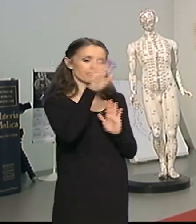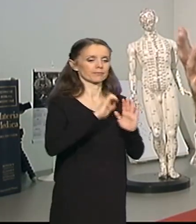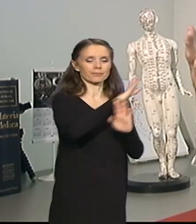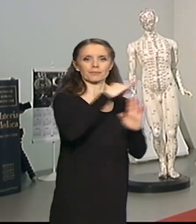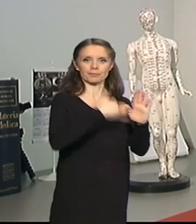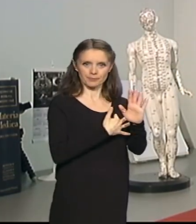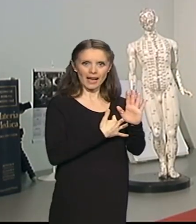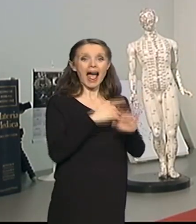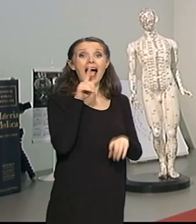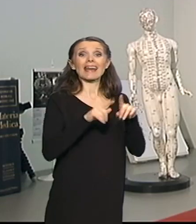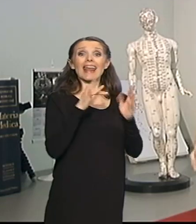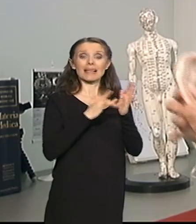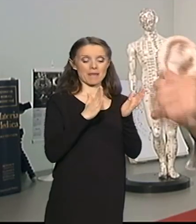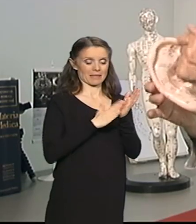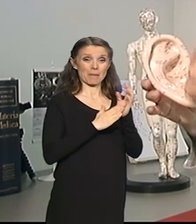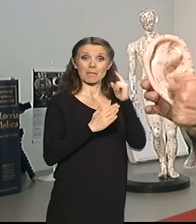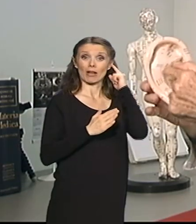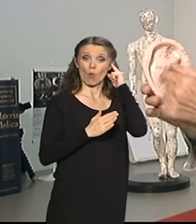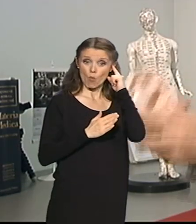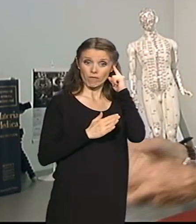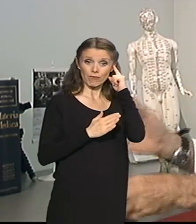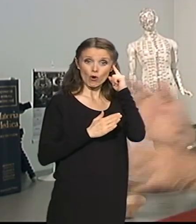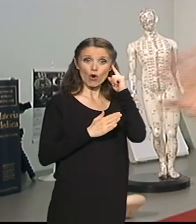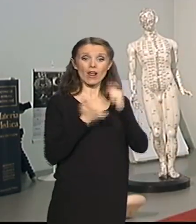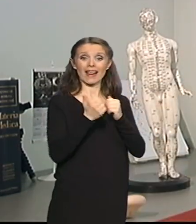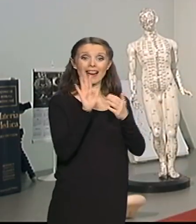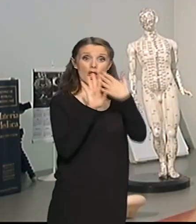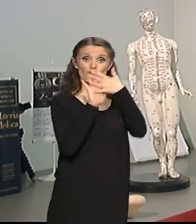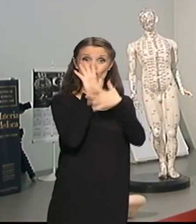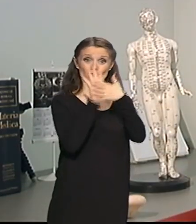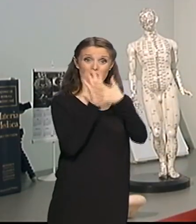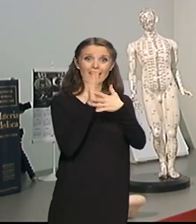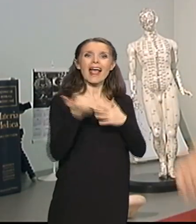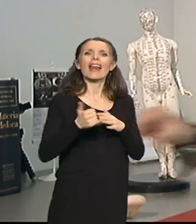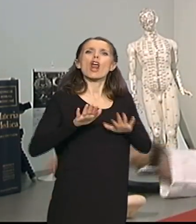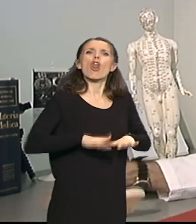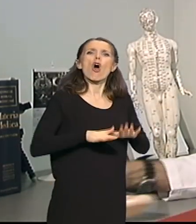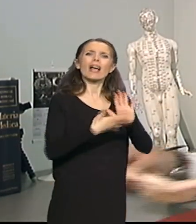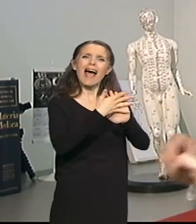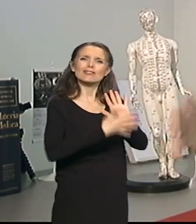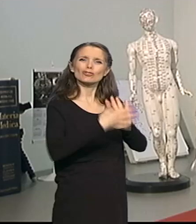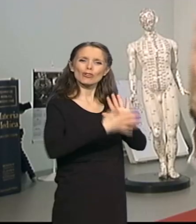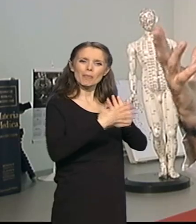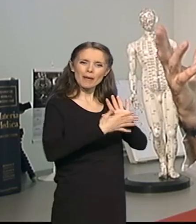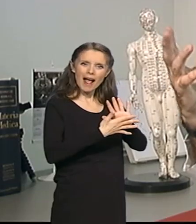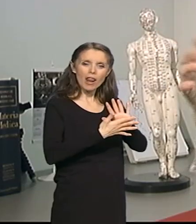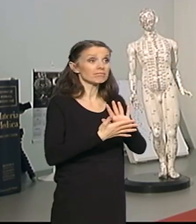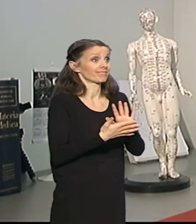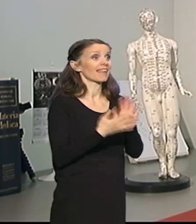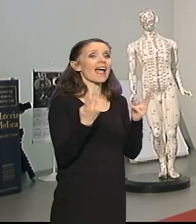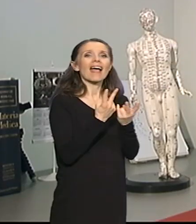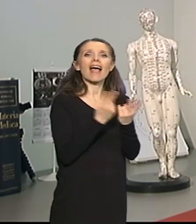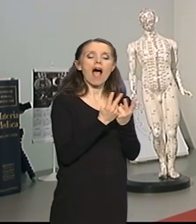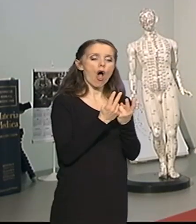pojedinim delovima tela, kao što recimo uvo, ili kao što su šake ili stopala, imamo kao konzole gde